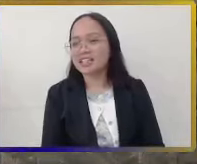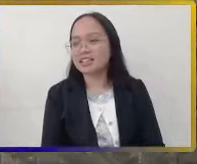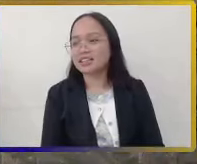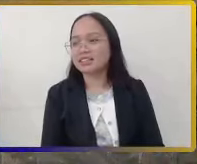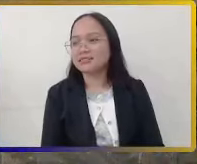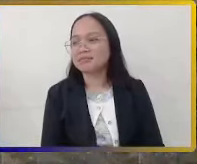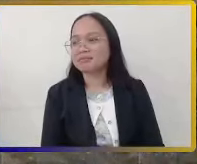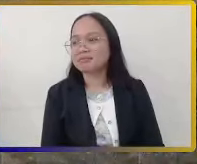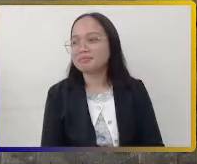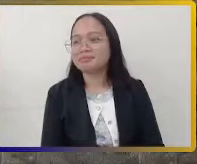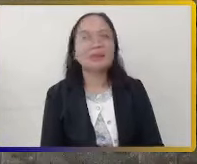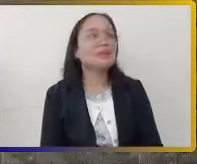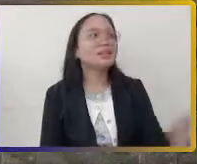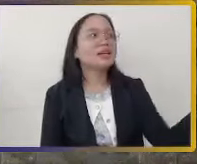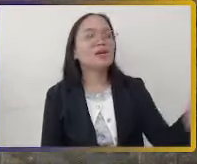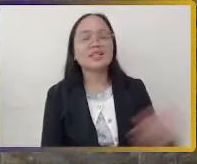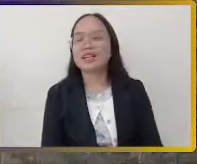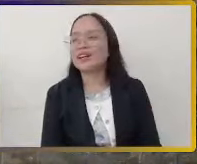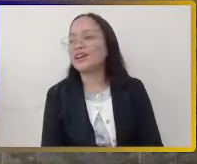eh. I can testify.